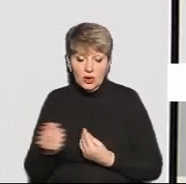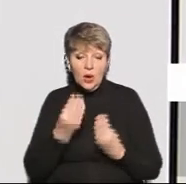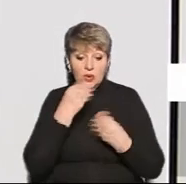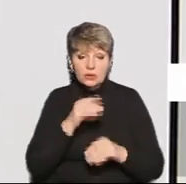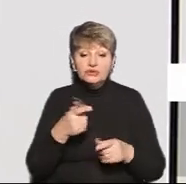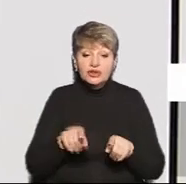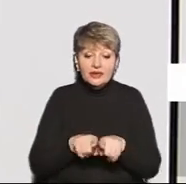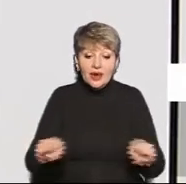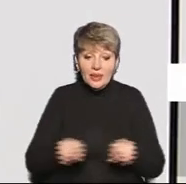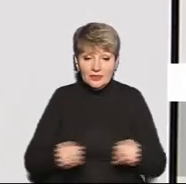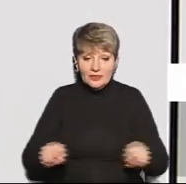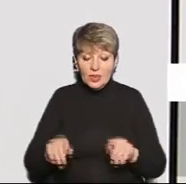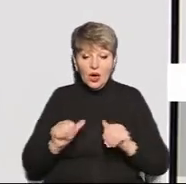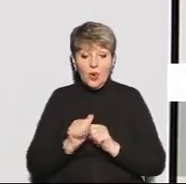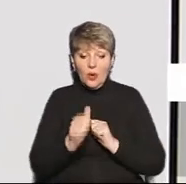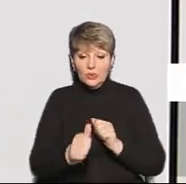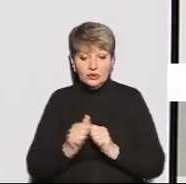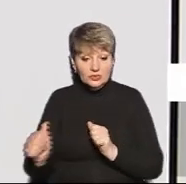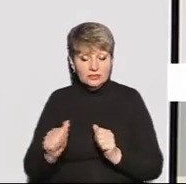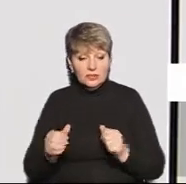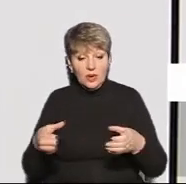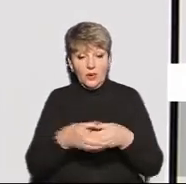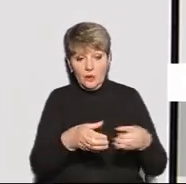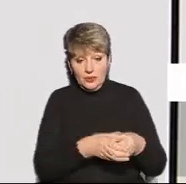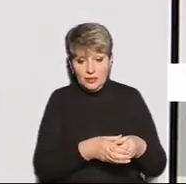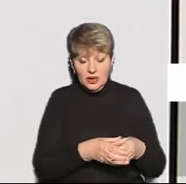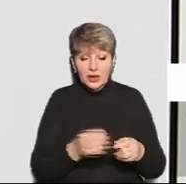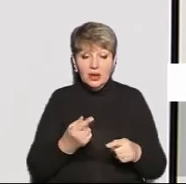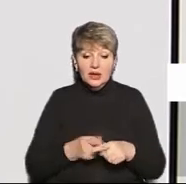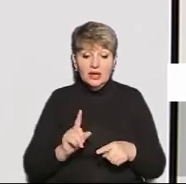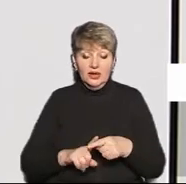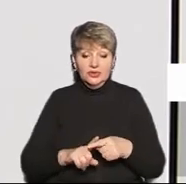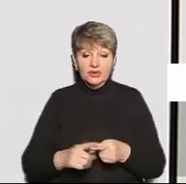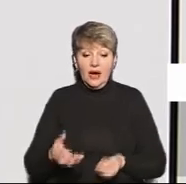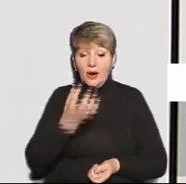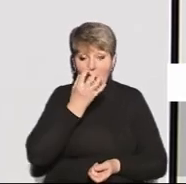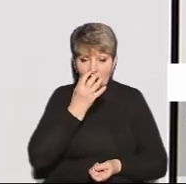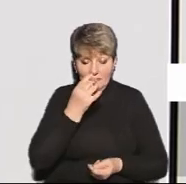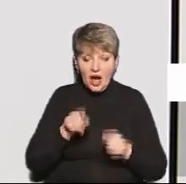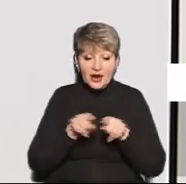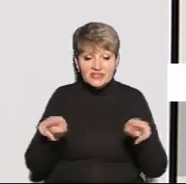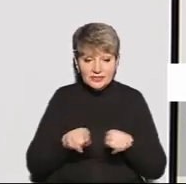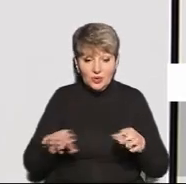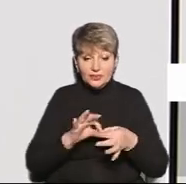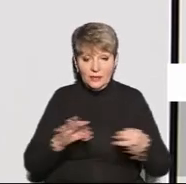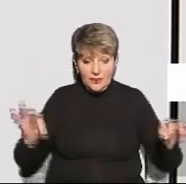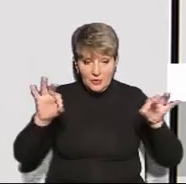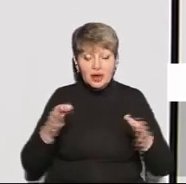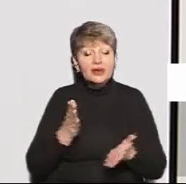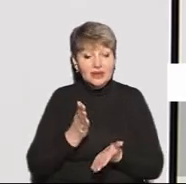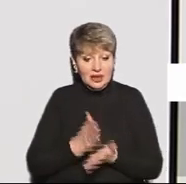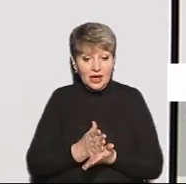розв'язка, ізольовані корпуси, розводка на 54 точки кисню. Всі ці фактори говорять про те, що найкраще